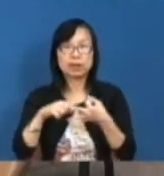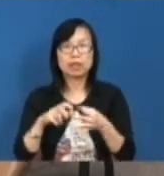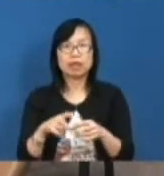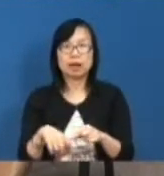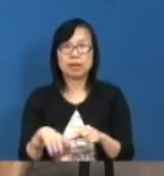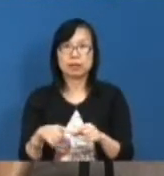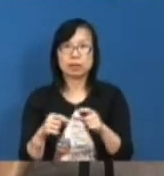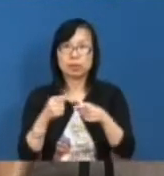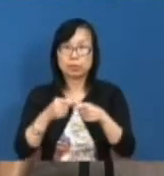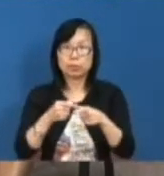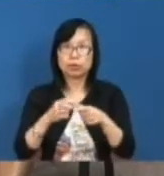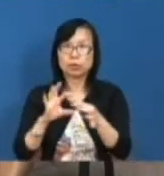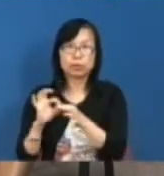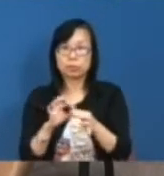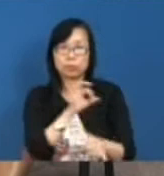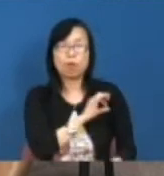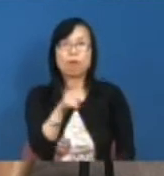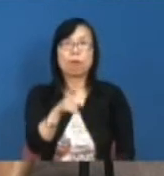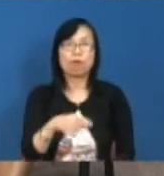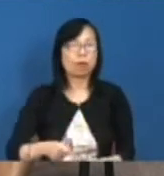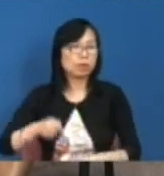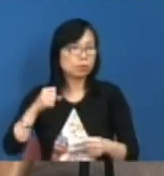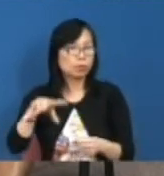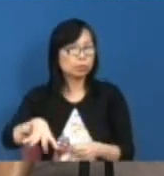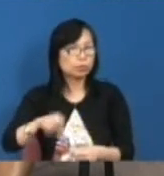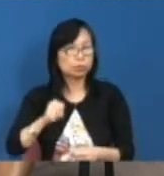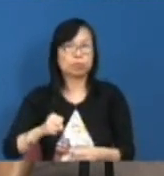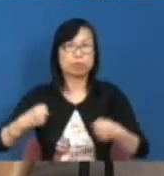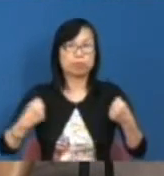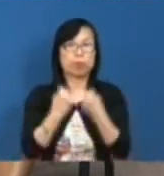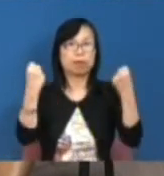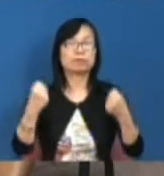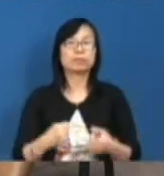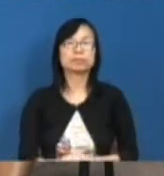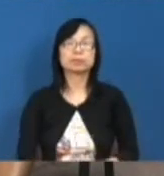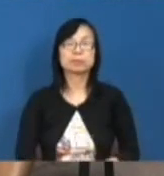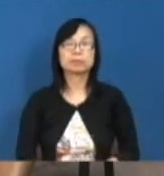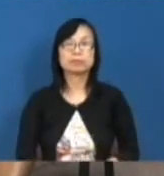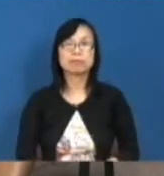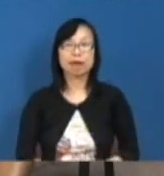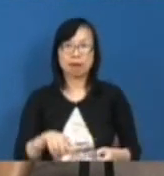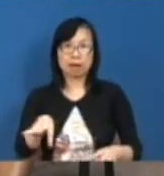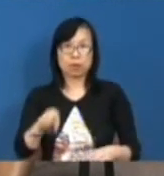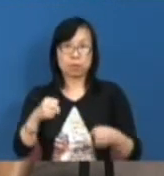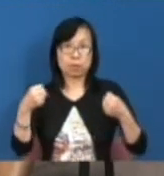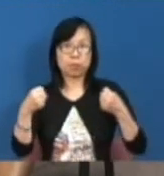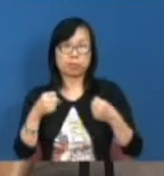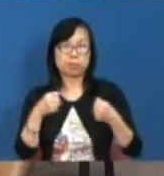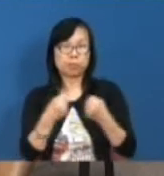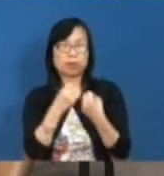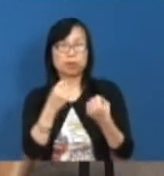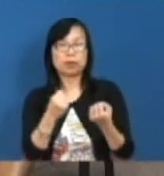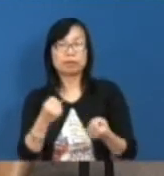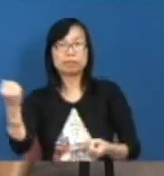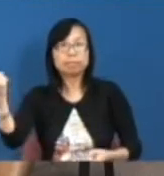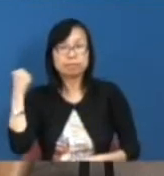哦，你用暴力，我話阿黃生用暴力係咪暴力？即係首先要界定啦。我首